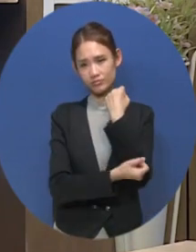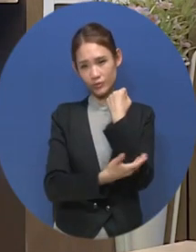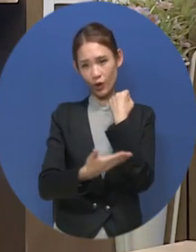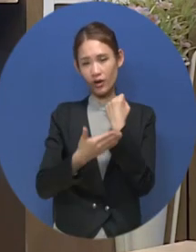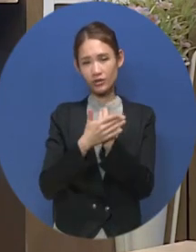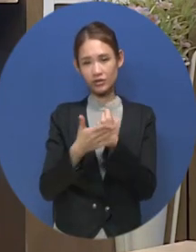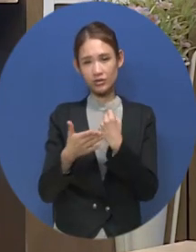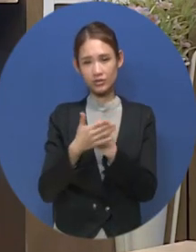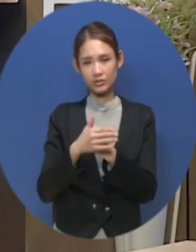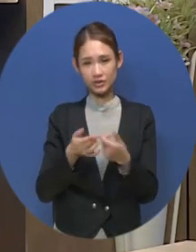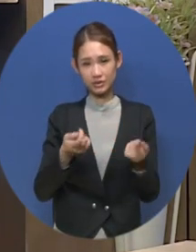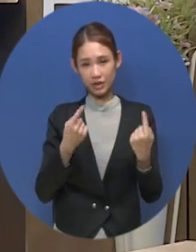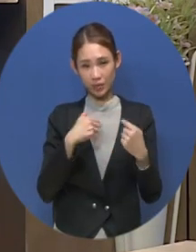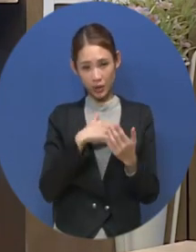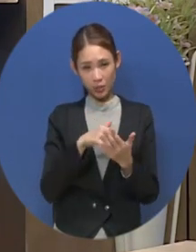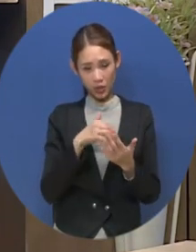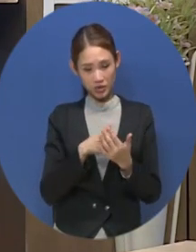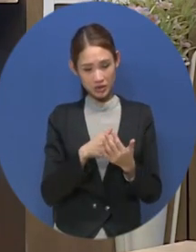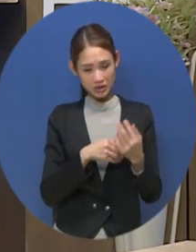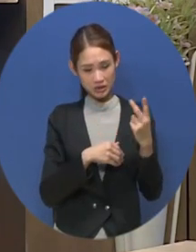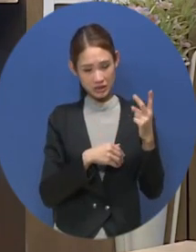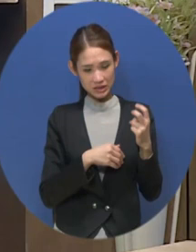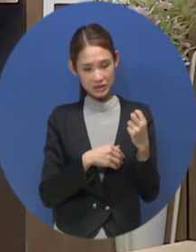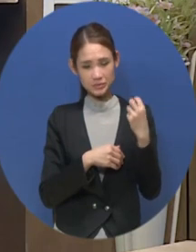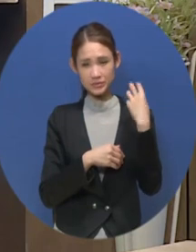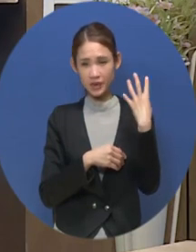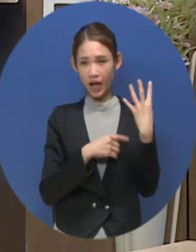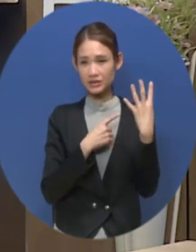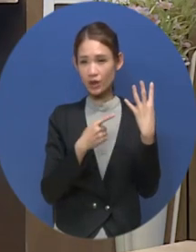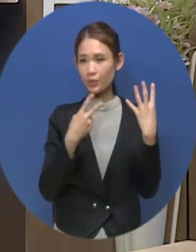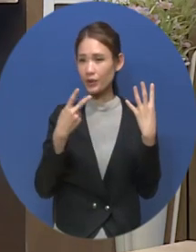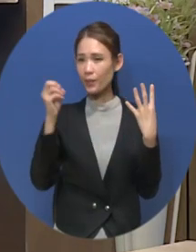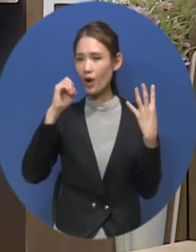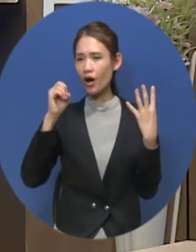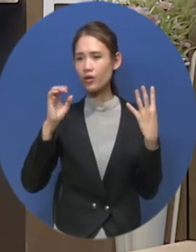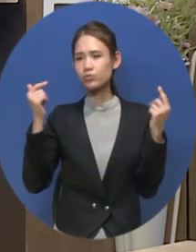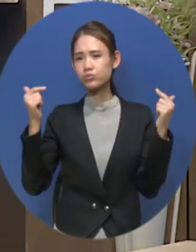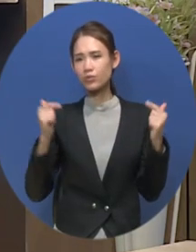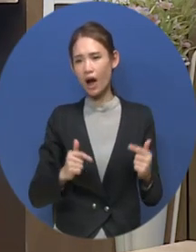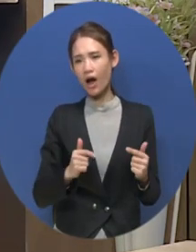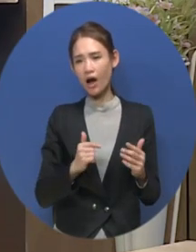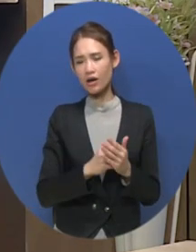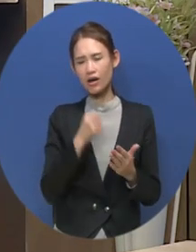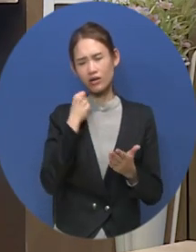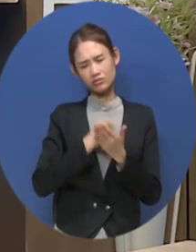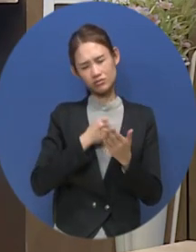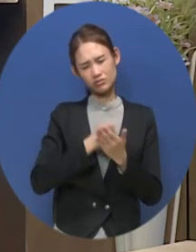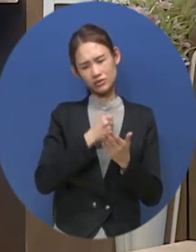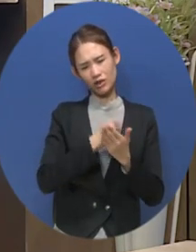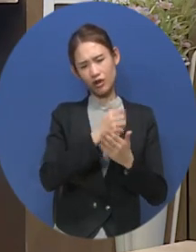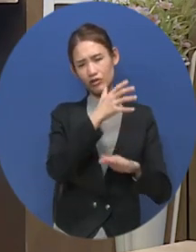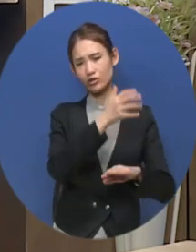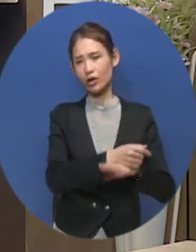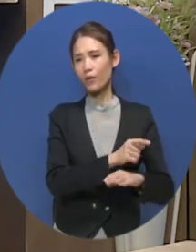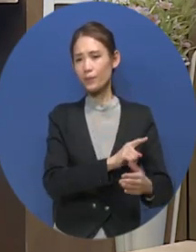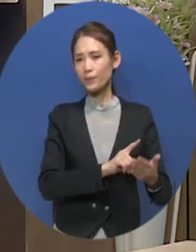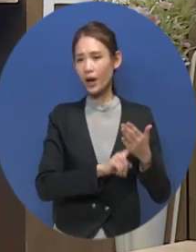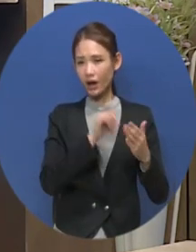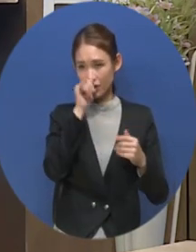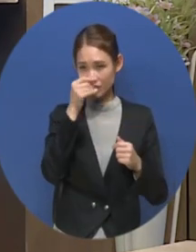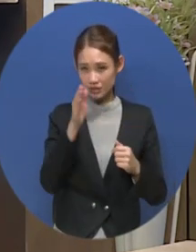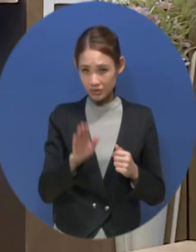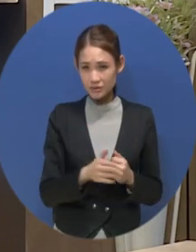참여율이 24.2%로 감소했다라는 좀 안타까운 이런 결과가 나왔는데 이 회장님께서는 그럼